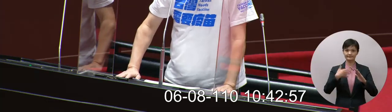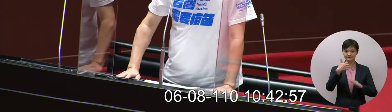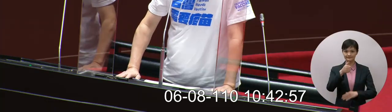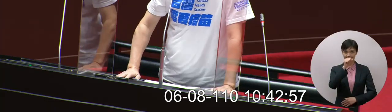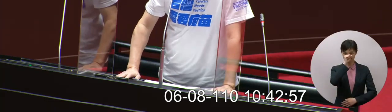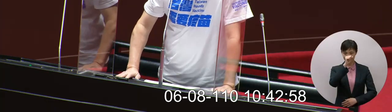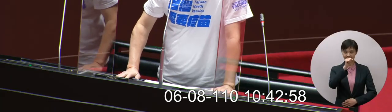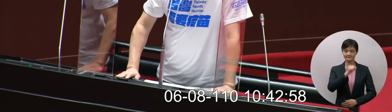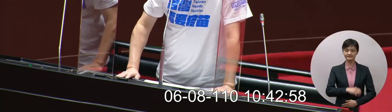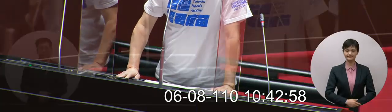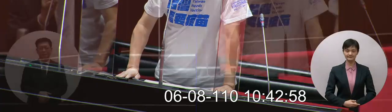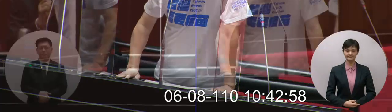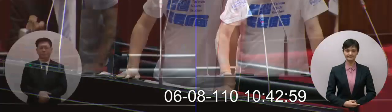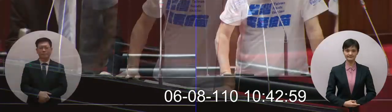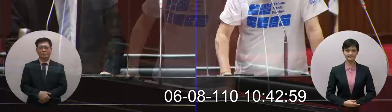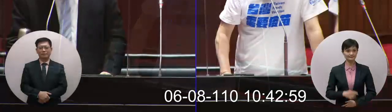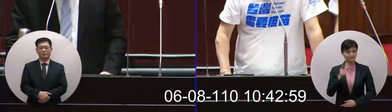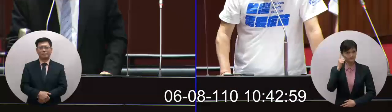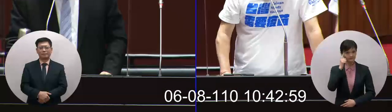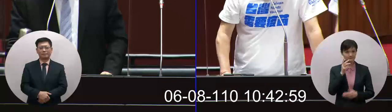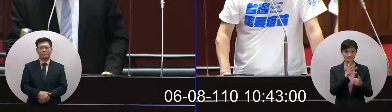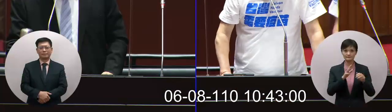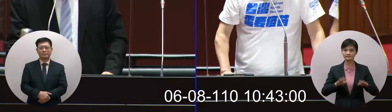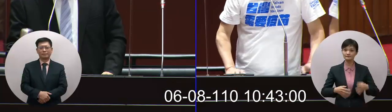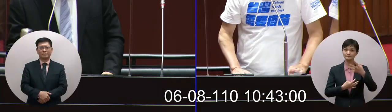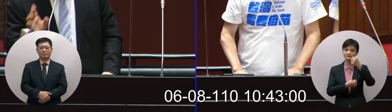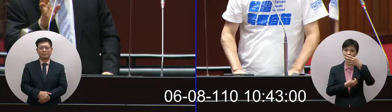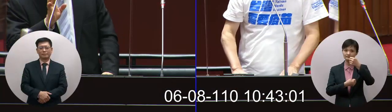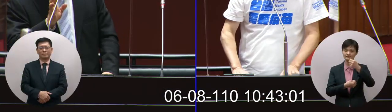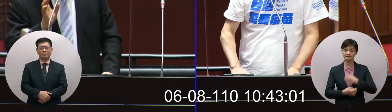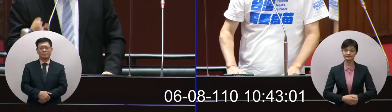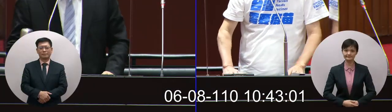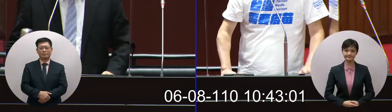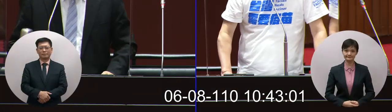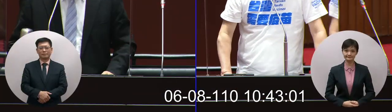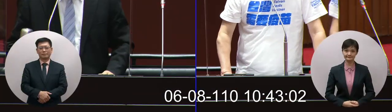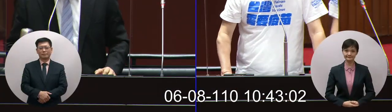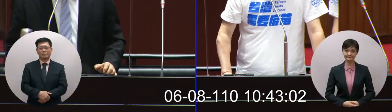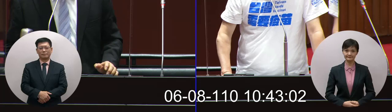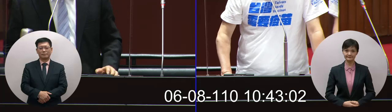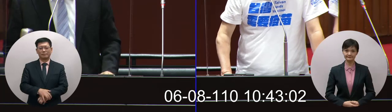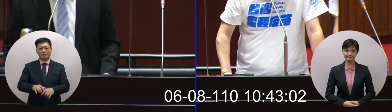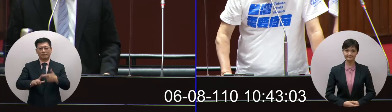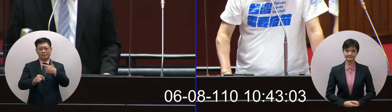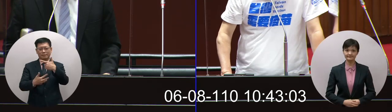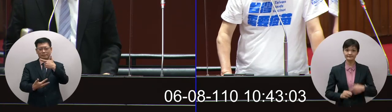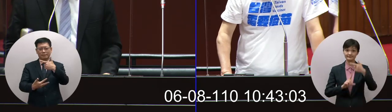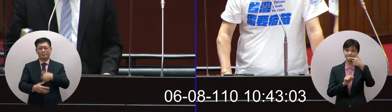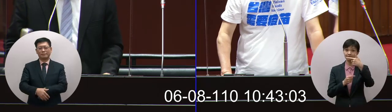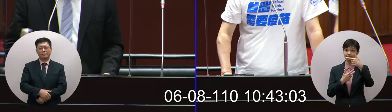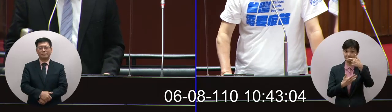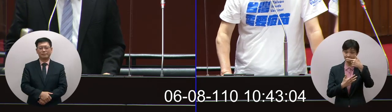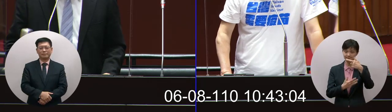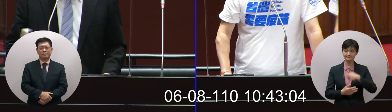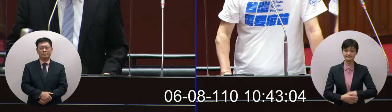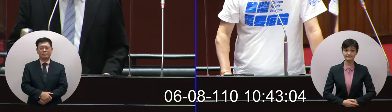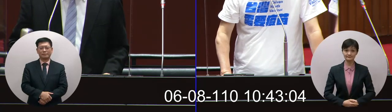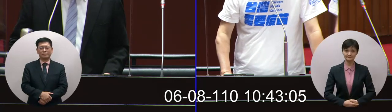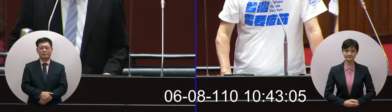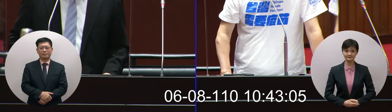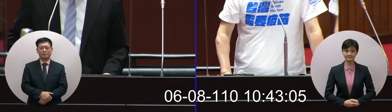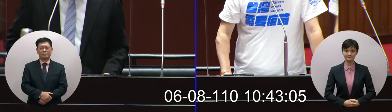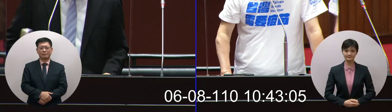喂，你好。 请问今天是几月几号？ 今天6月8号。 6月8号。